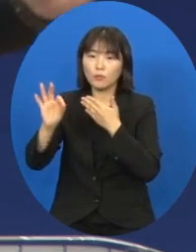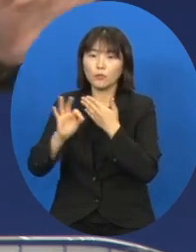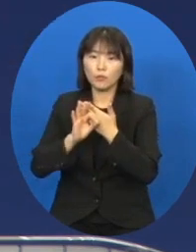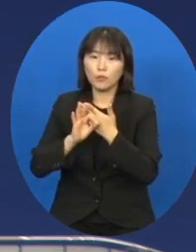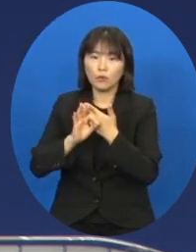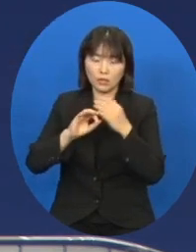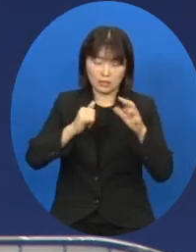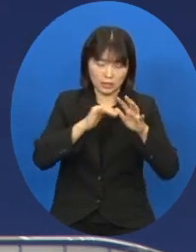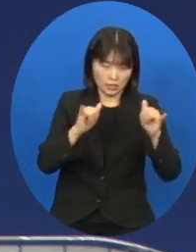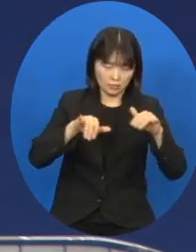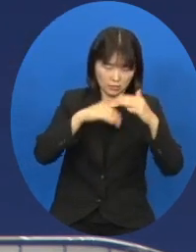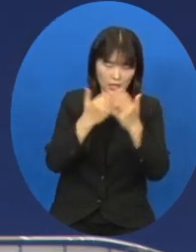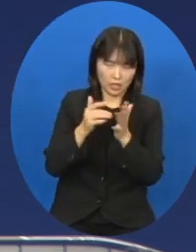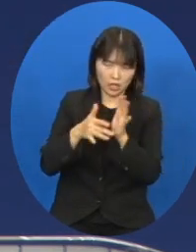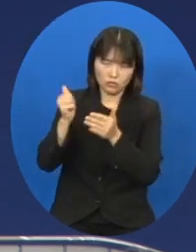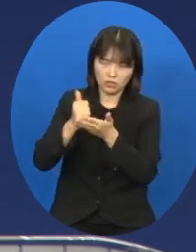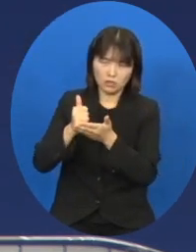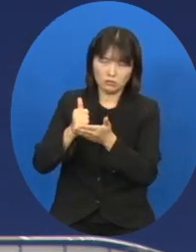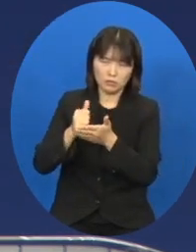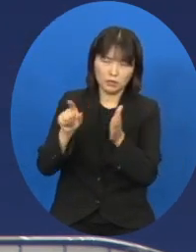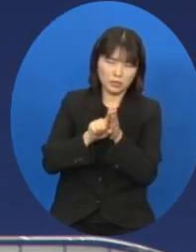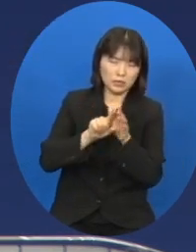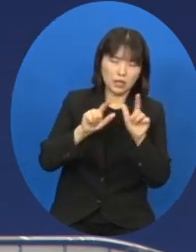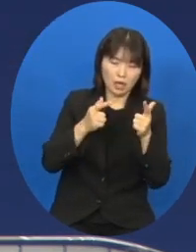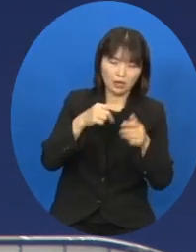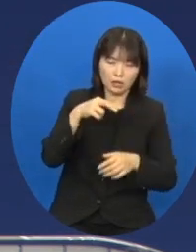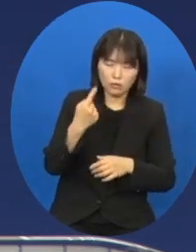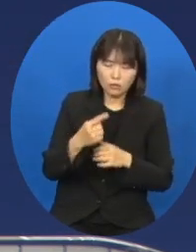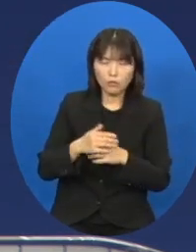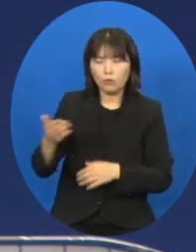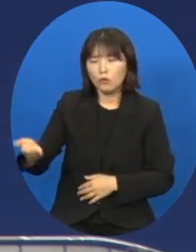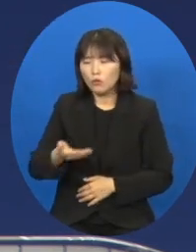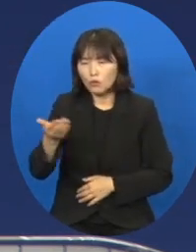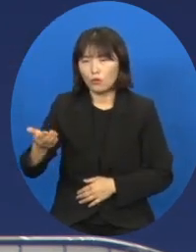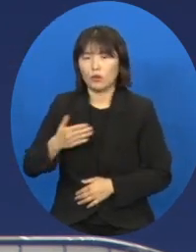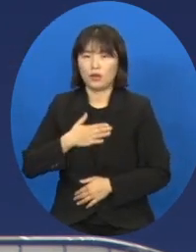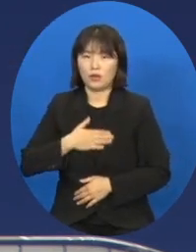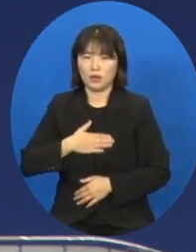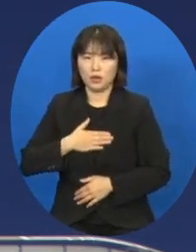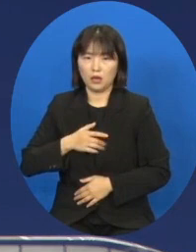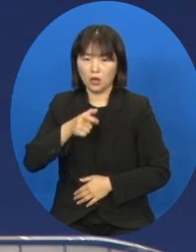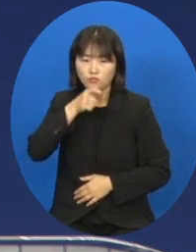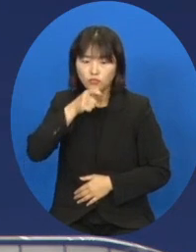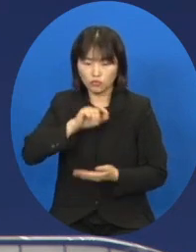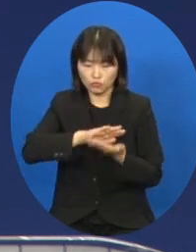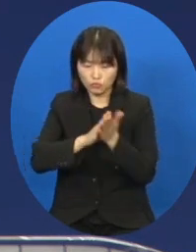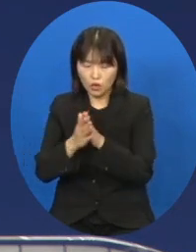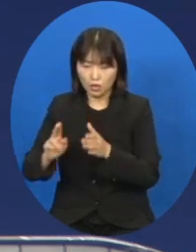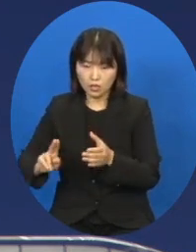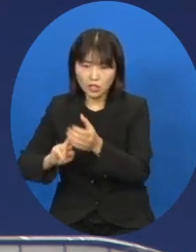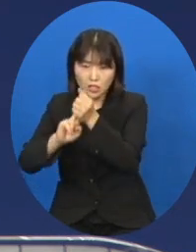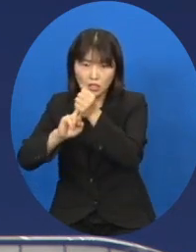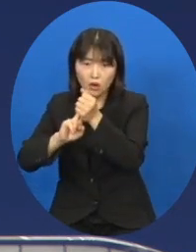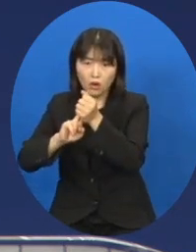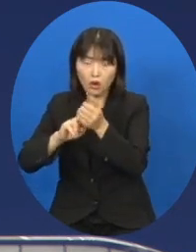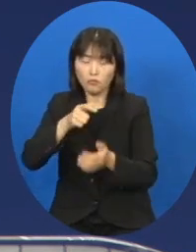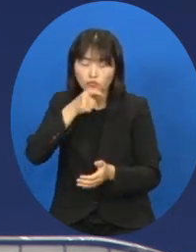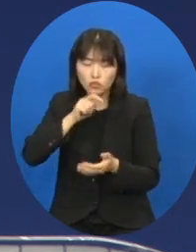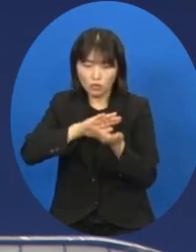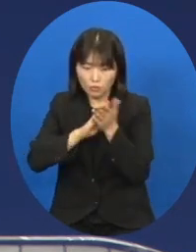다 예수님을 부정해도 여러분은 알아요. 물이 변하는 기적이, 포도주로 바뀌는